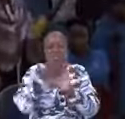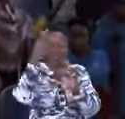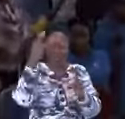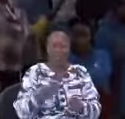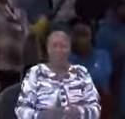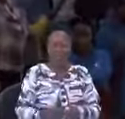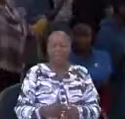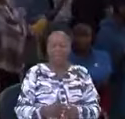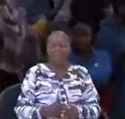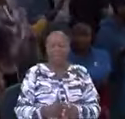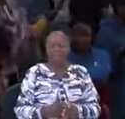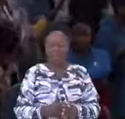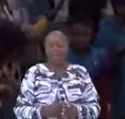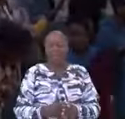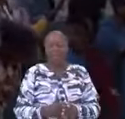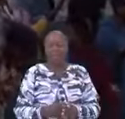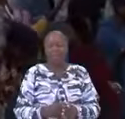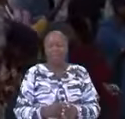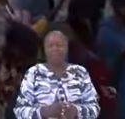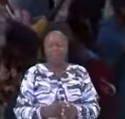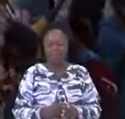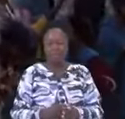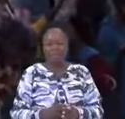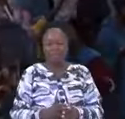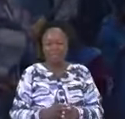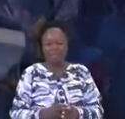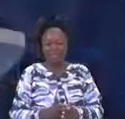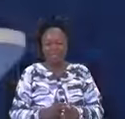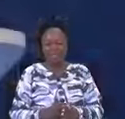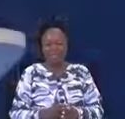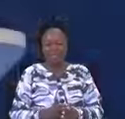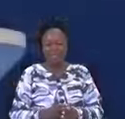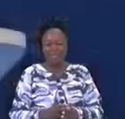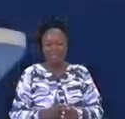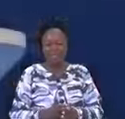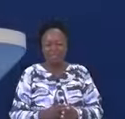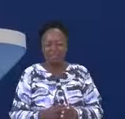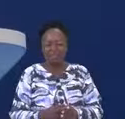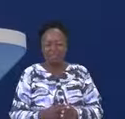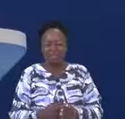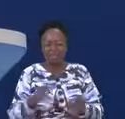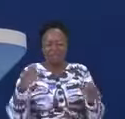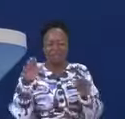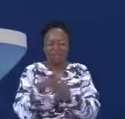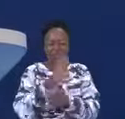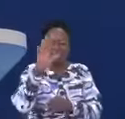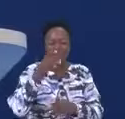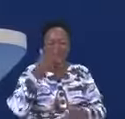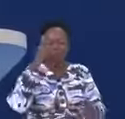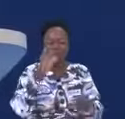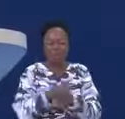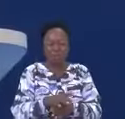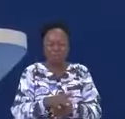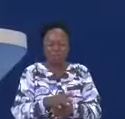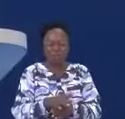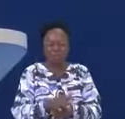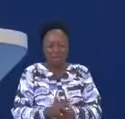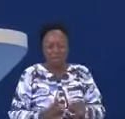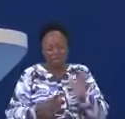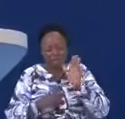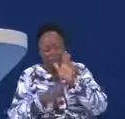accomplit ta parole a complété promesses manifesta puissance